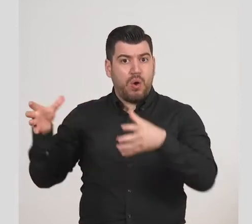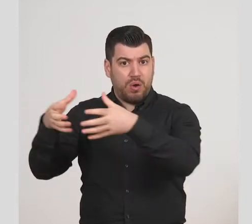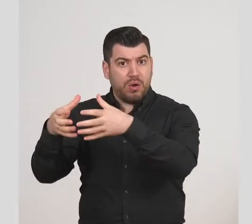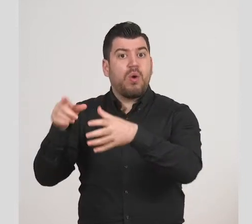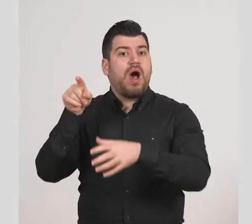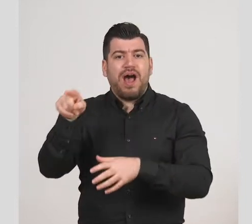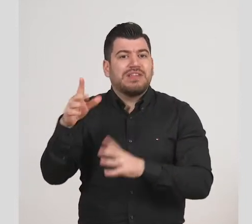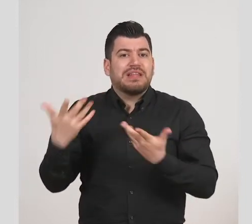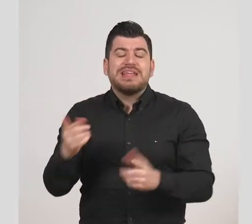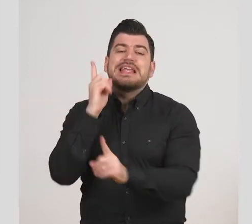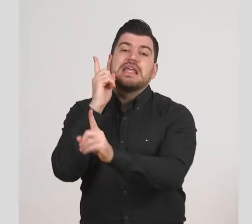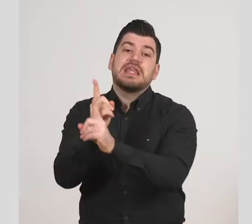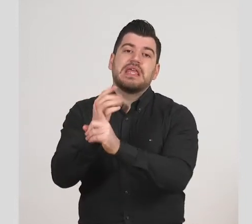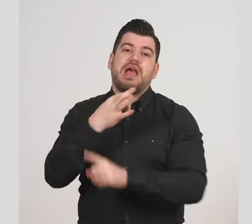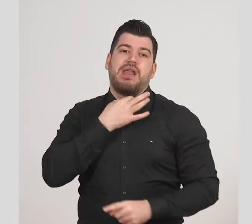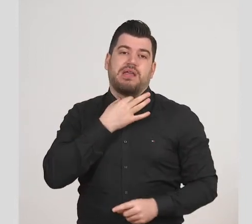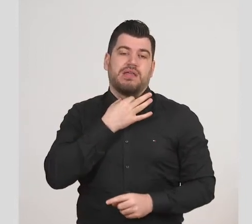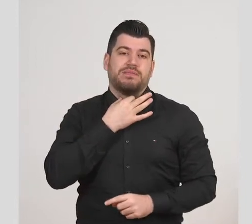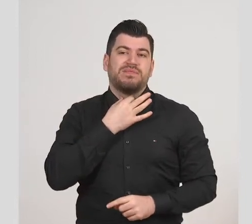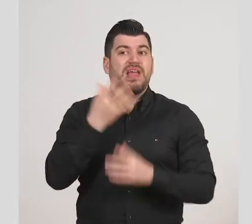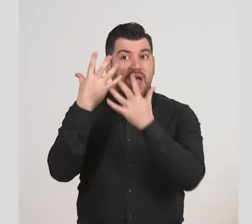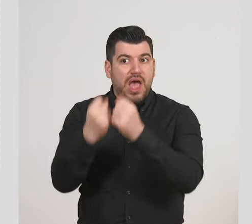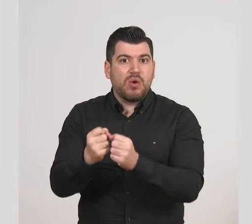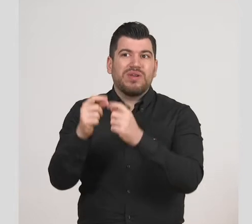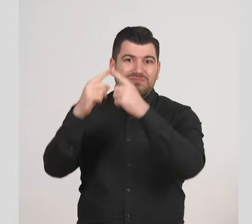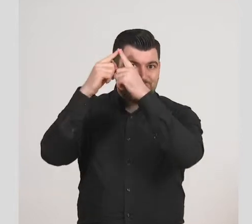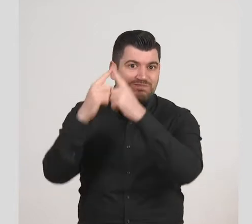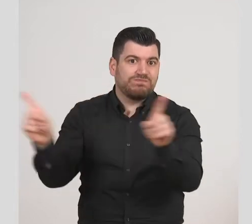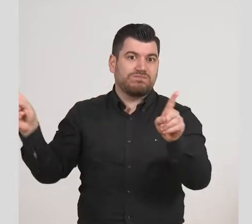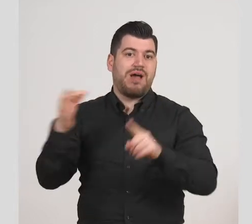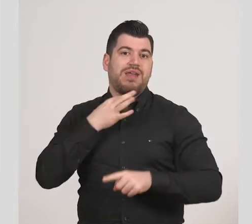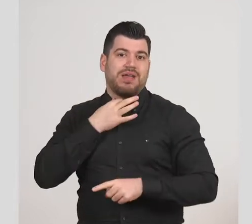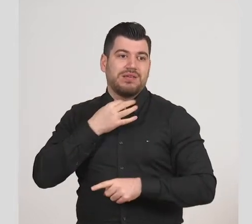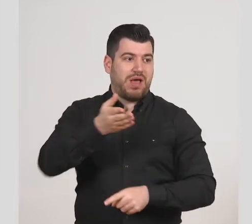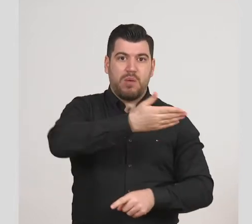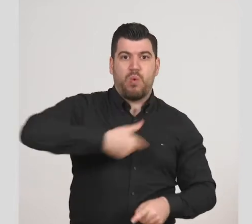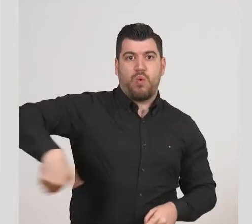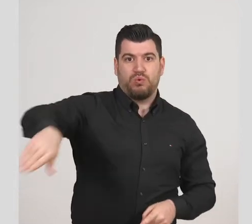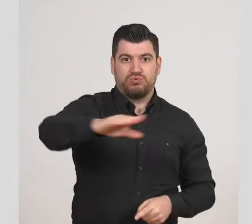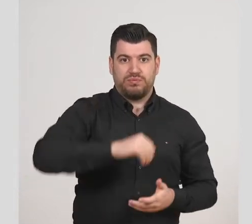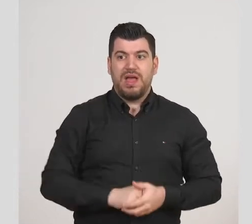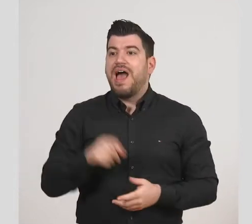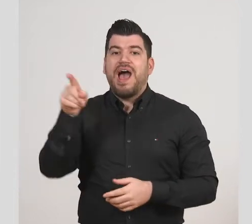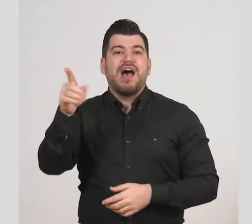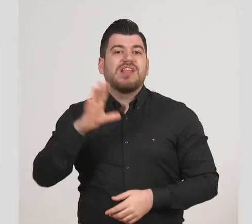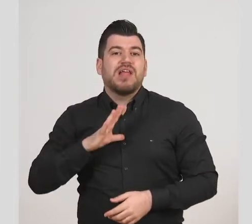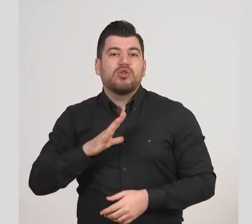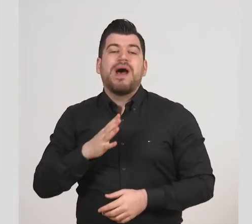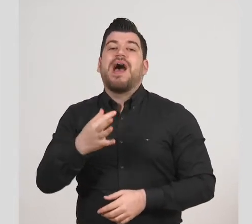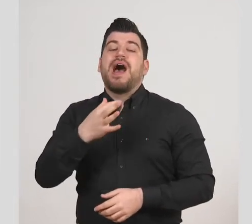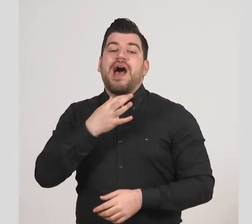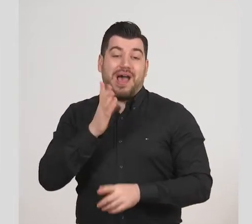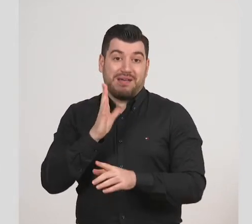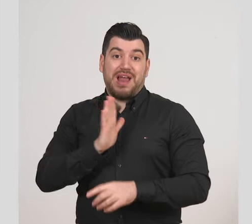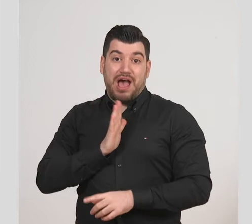άνθρωποι που έχουν ειδικές ανάγκες, έχουν κάποιες ξεχωριστές ανάγκες από εμάς. Αυτά τα άτομα λέγονται άτομα με